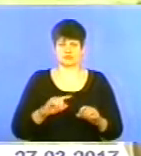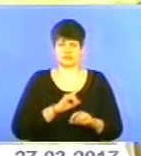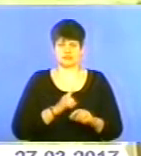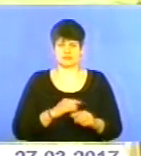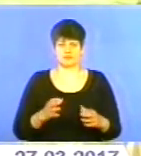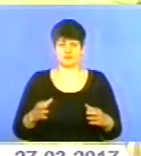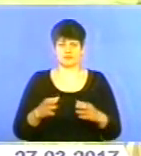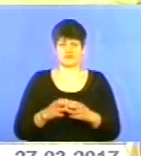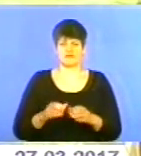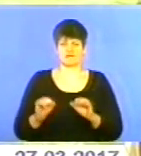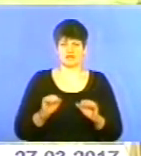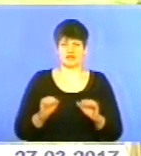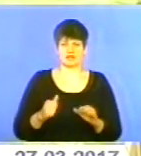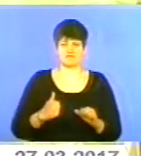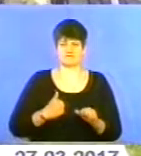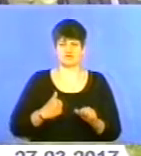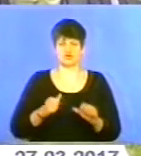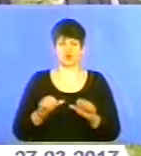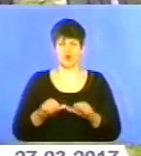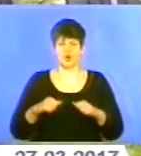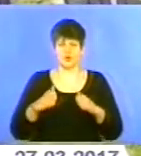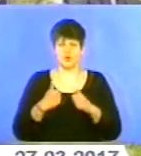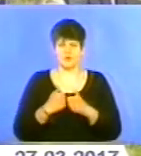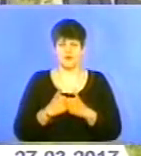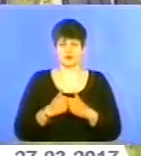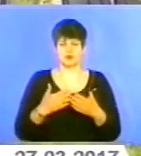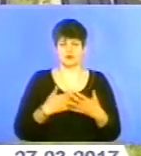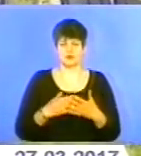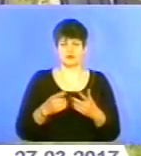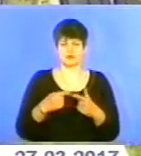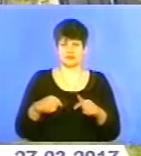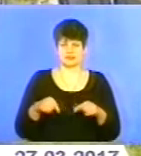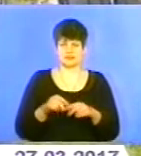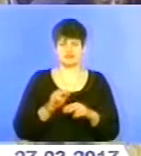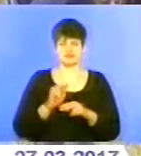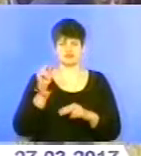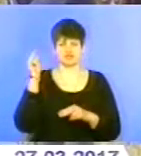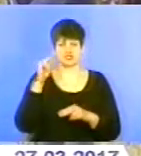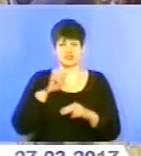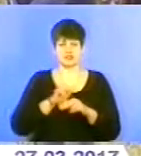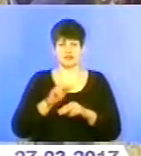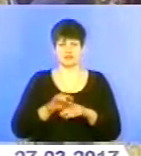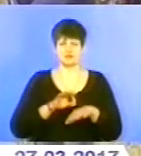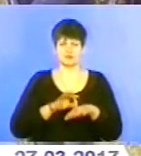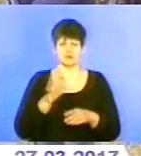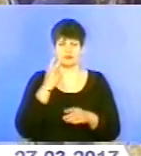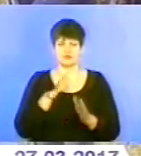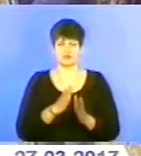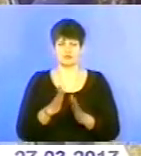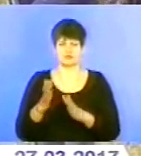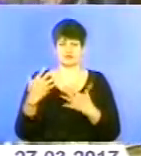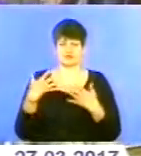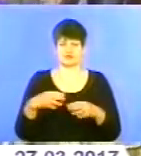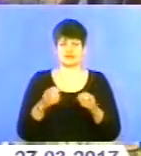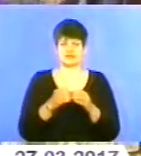влада, військомат і громадські організації. Вишколи для загонів тероборони на Тернопільщині проводяться регулярно. Їх уже прийшли представники 10